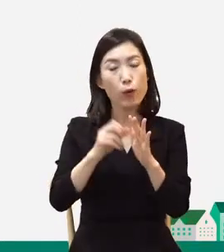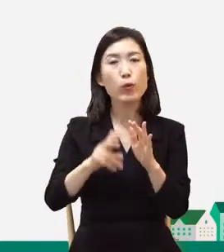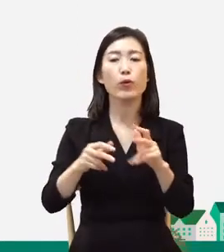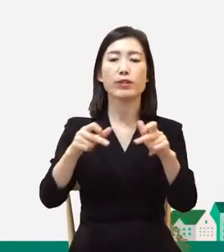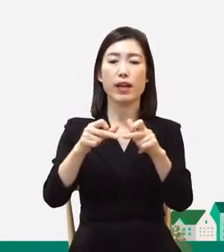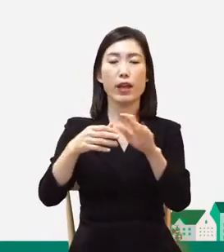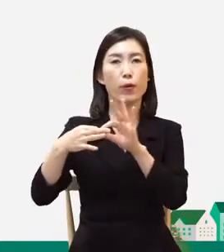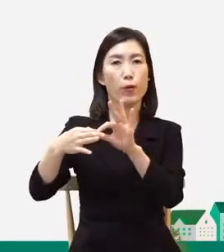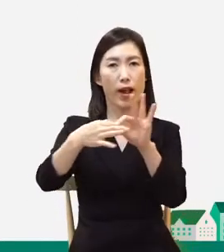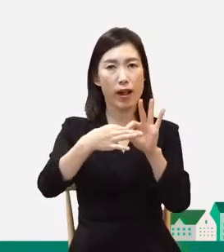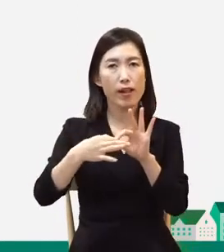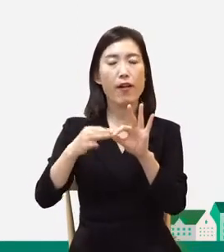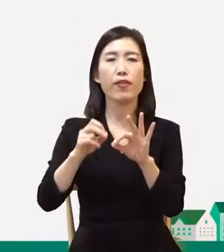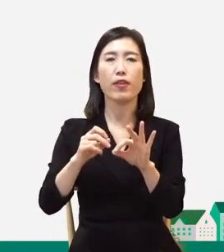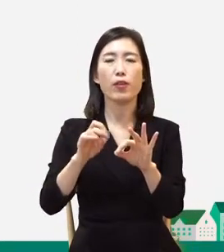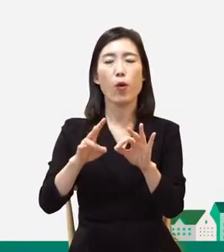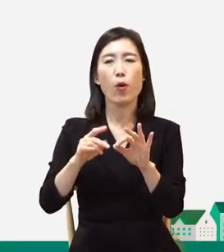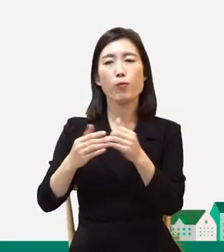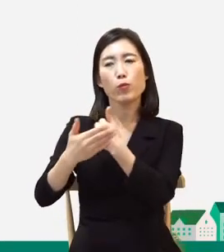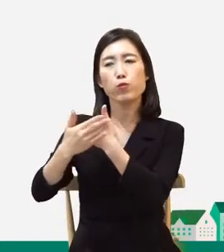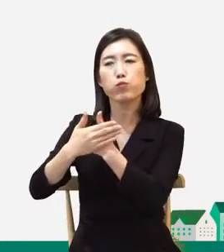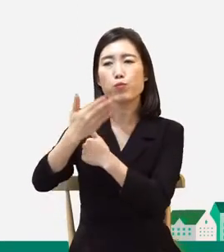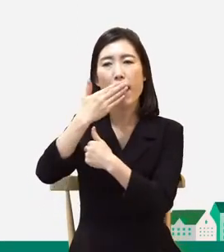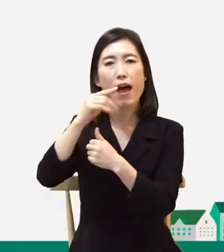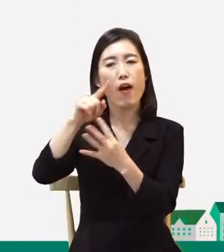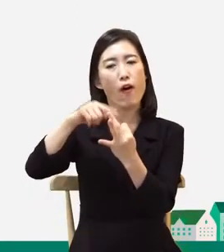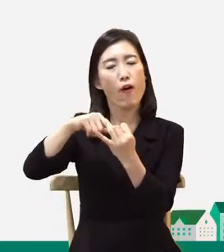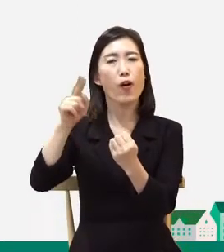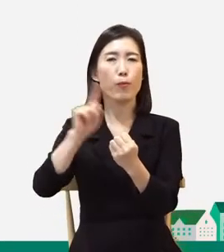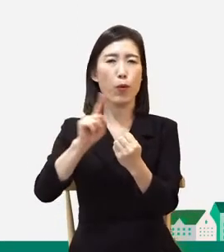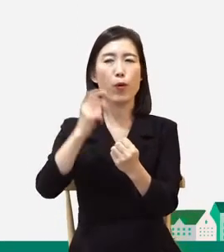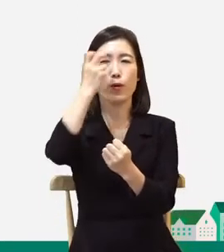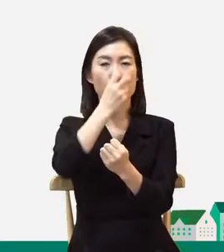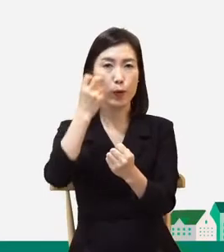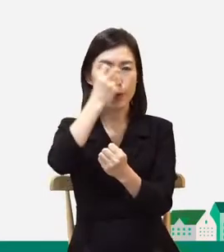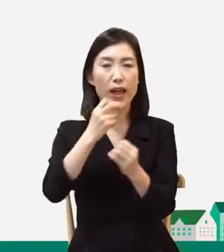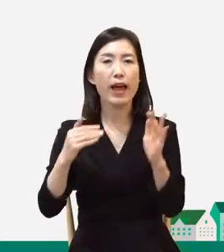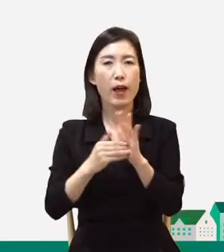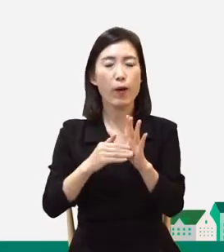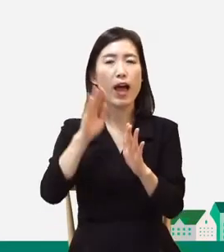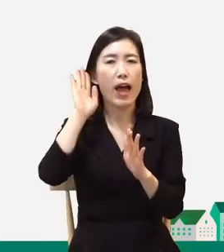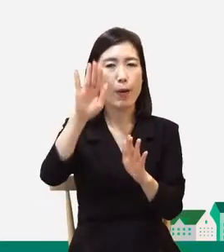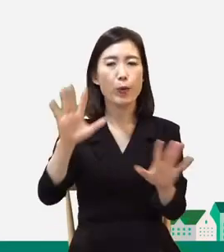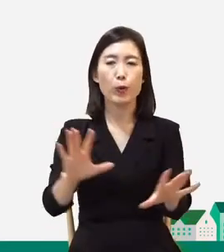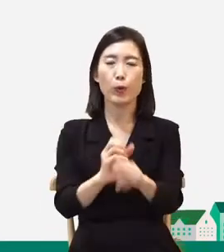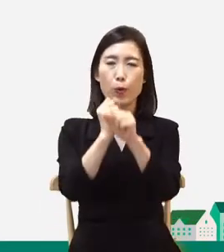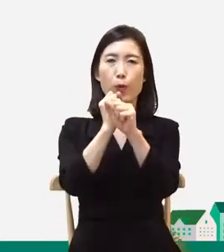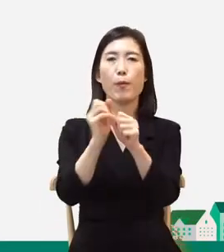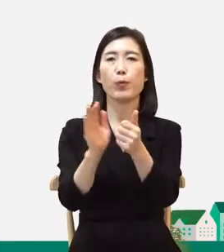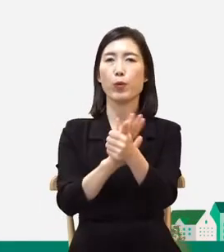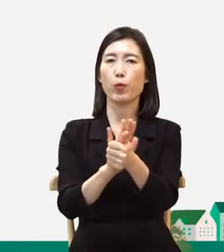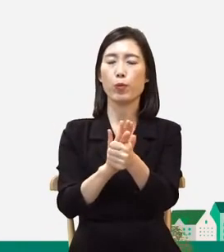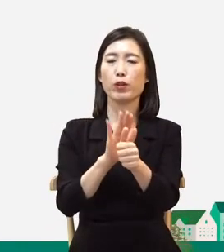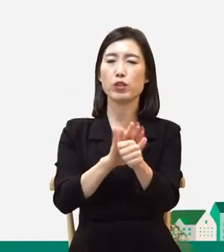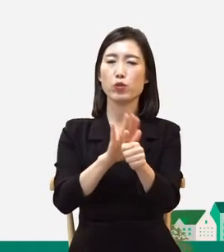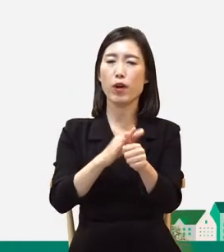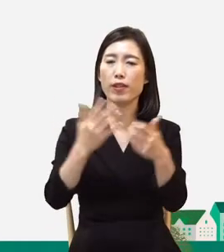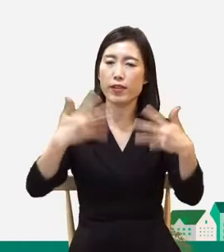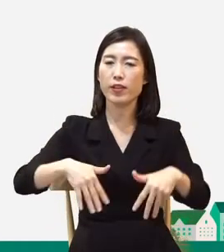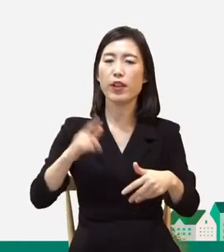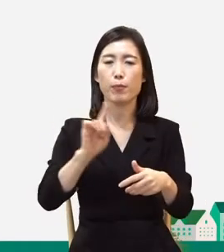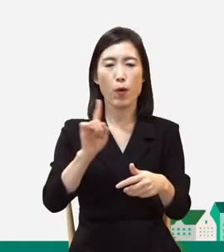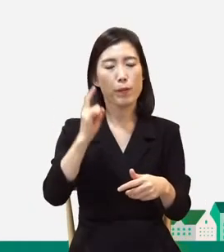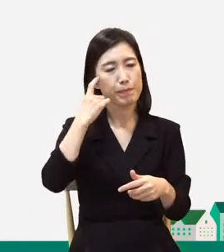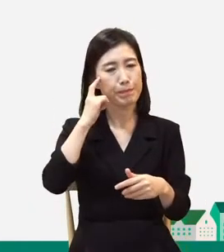관련 자원들이 어느 만큼 있는지에 대한 조사를 통해서 통합돌봄 사업을 지금